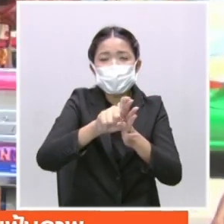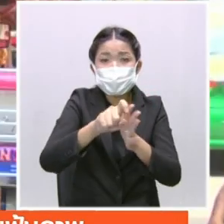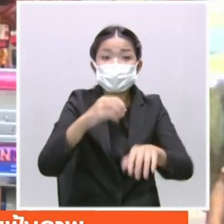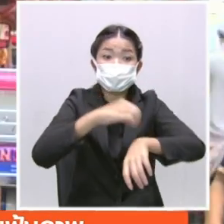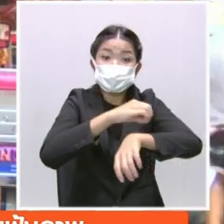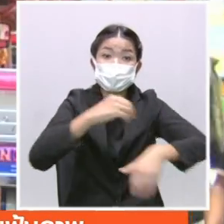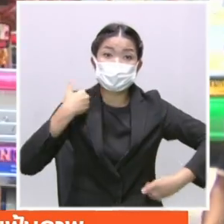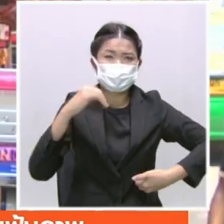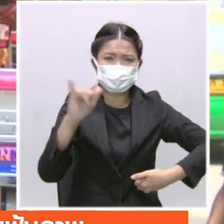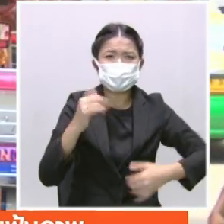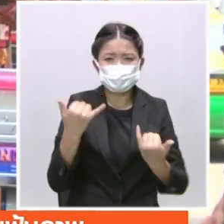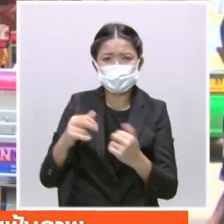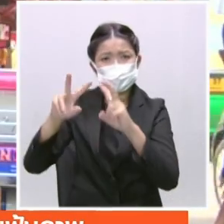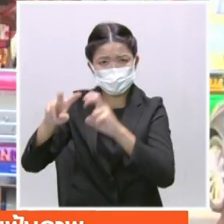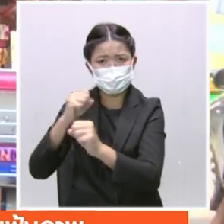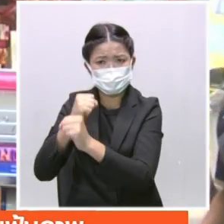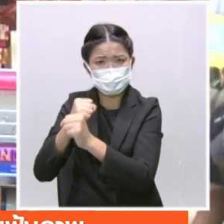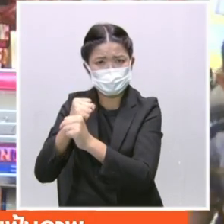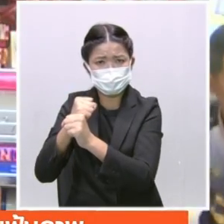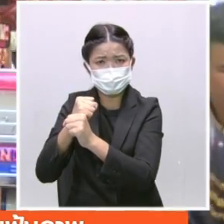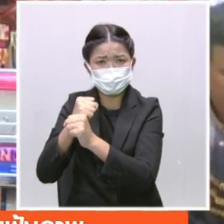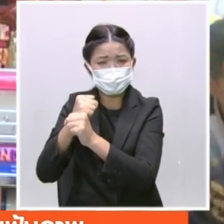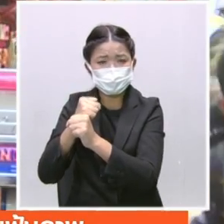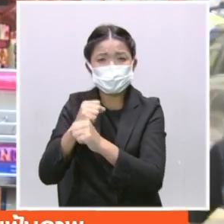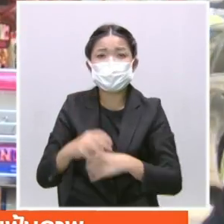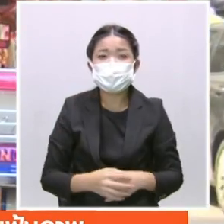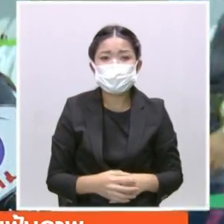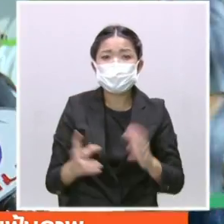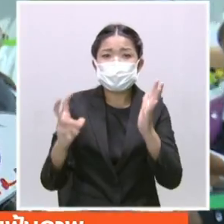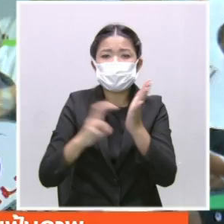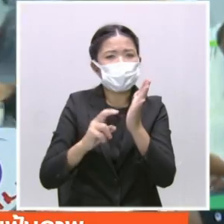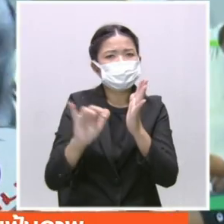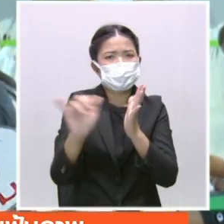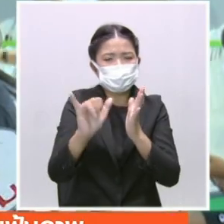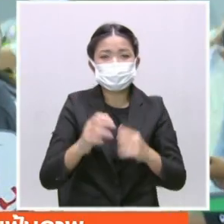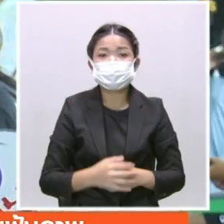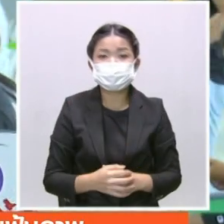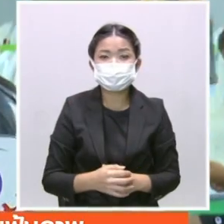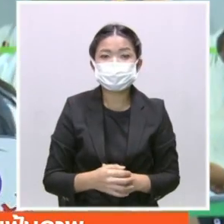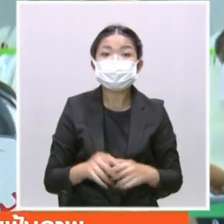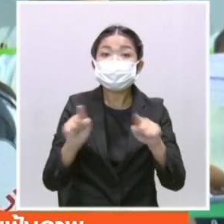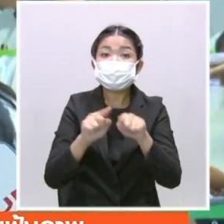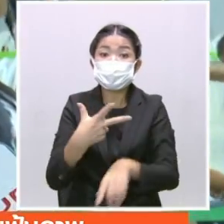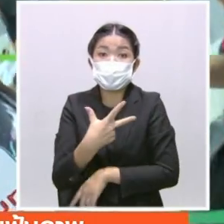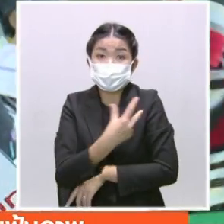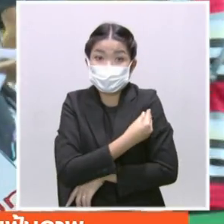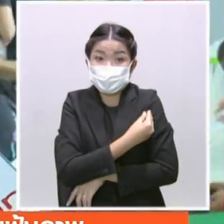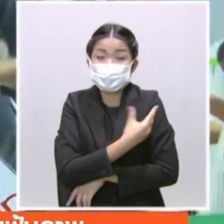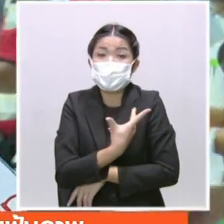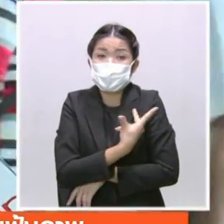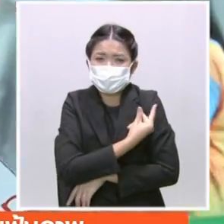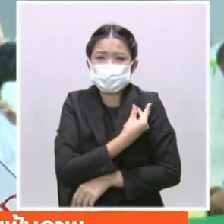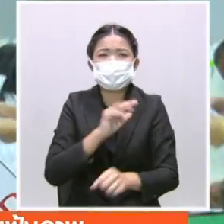อยู่ระหว่างการวิจัยทดลองถึงประสิทธิผลยังไม่มีการรับรองอย่างเป็นทางการเช่นเดียวกันกับวัคซีนค่ะที่